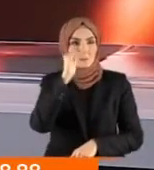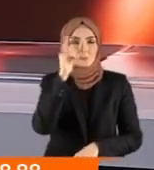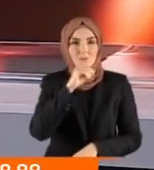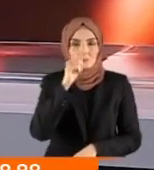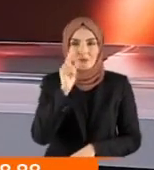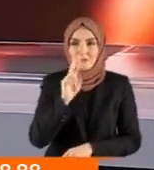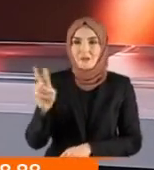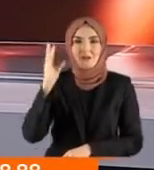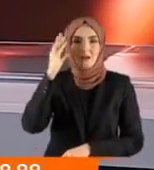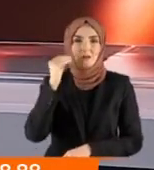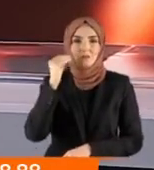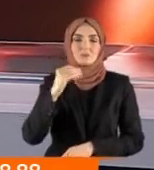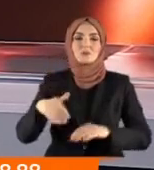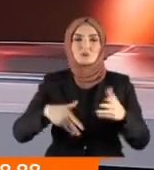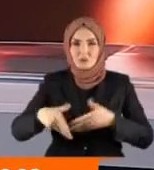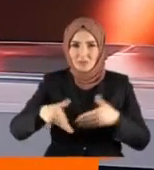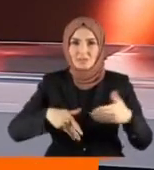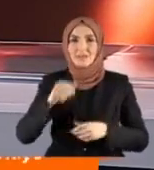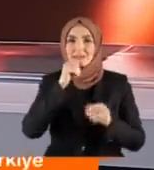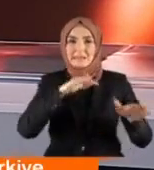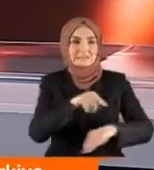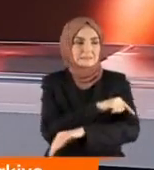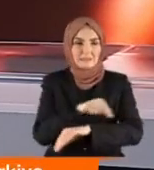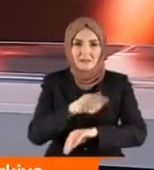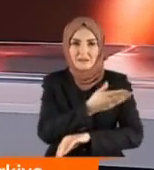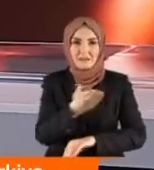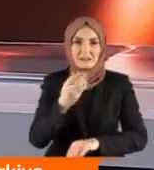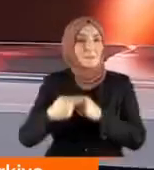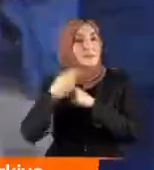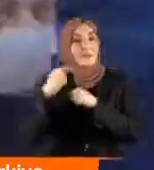tıpkı geçen hafta olduğu gibi yine çok kalabalıktı.